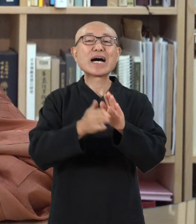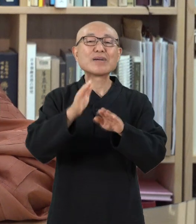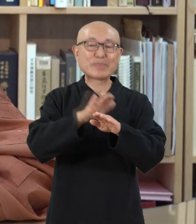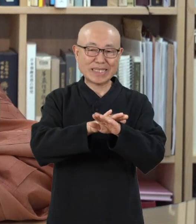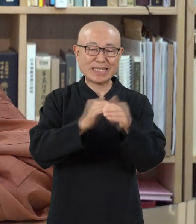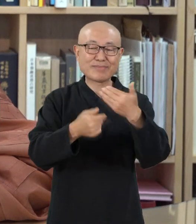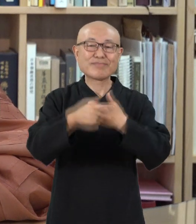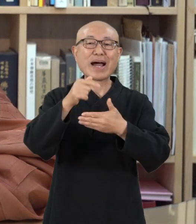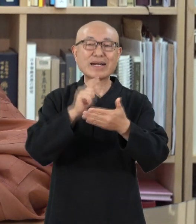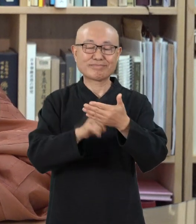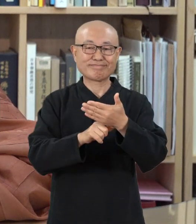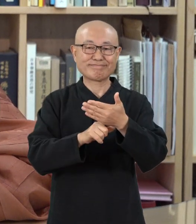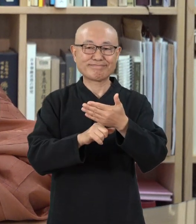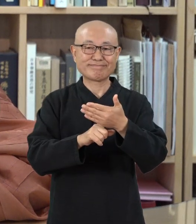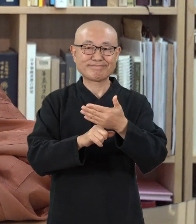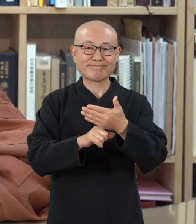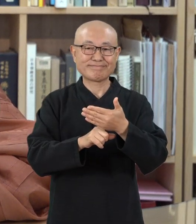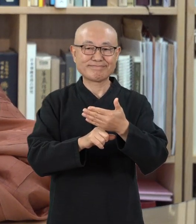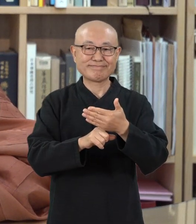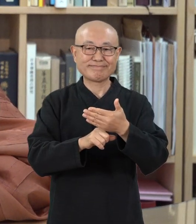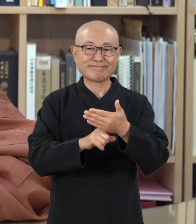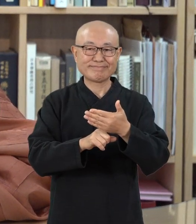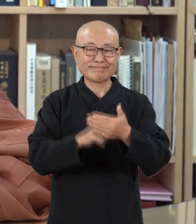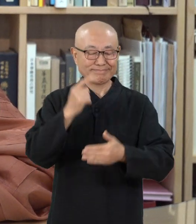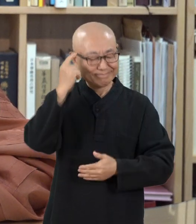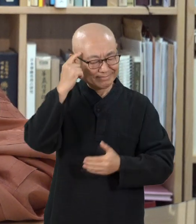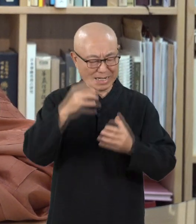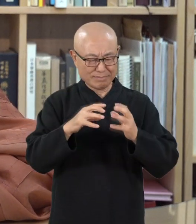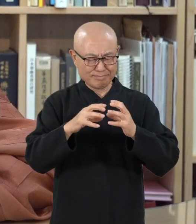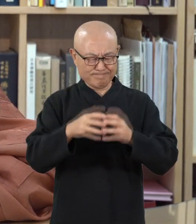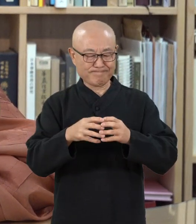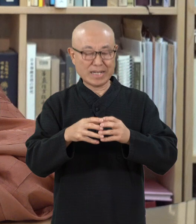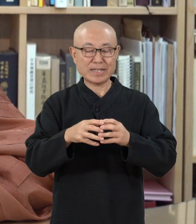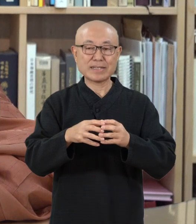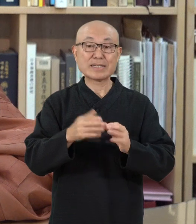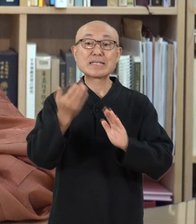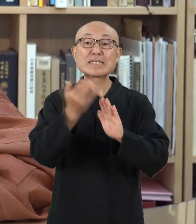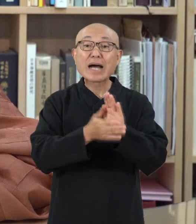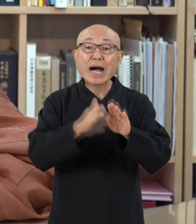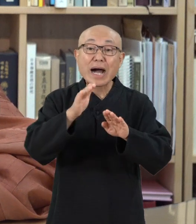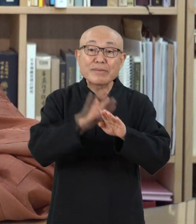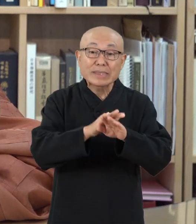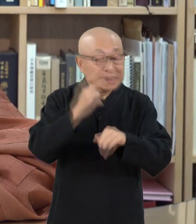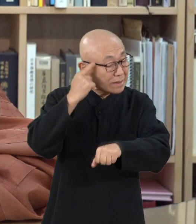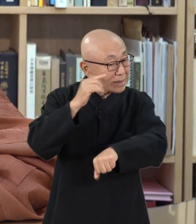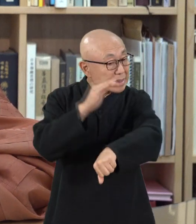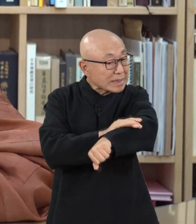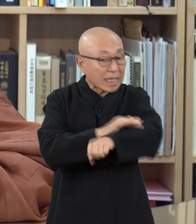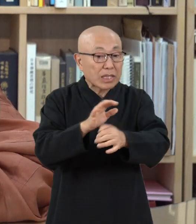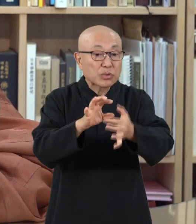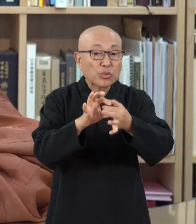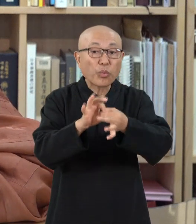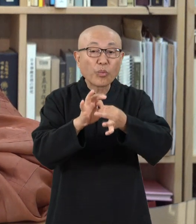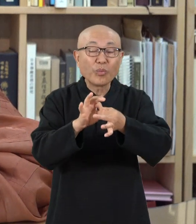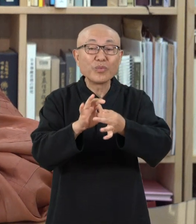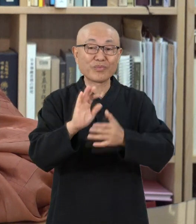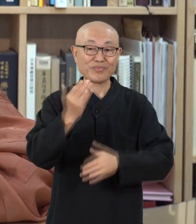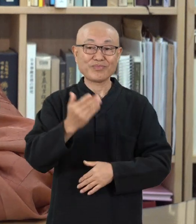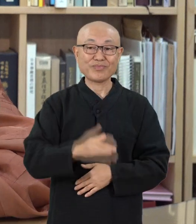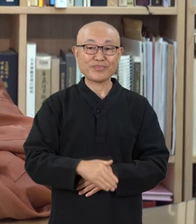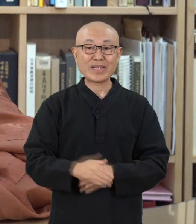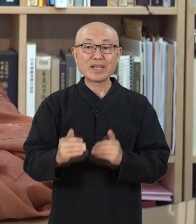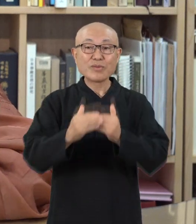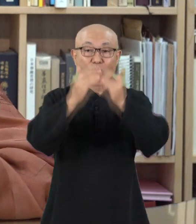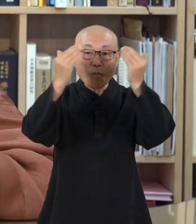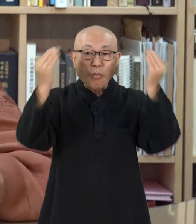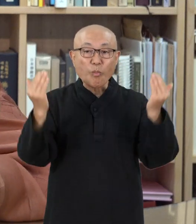거, 냉철한, 그래서 그 냉철한 자비심은 바로 지혜를 통해서 발현된다. 그러니까 모두가